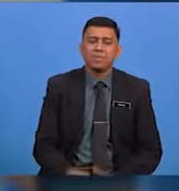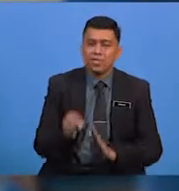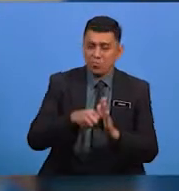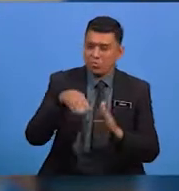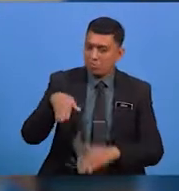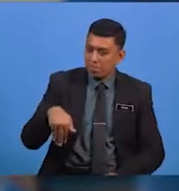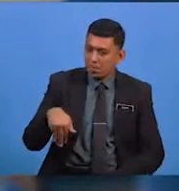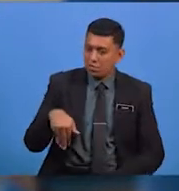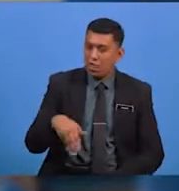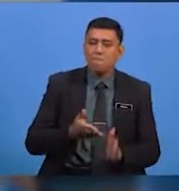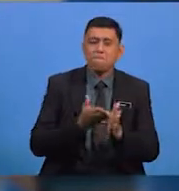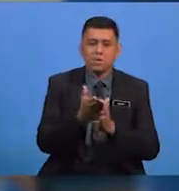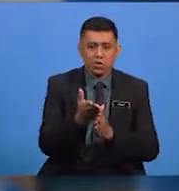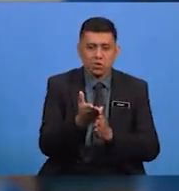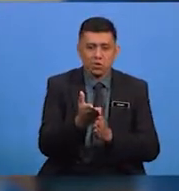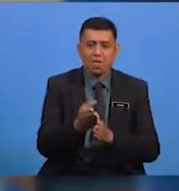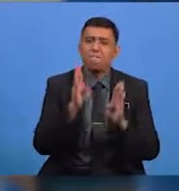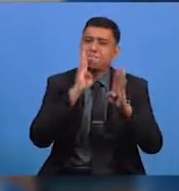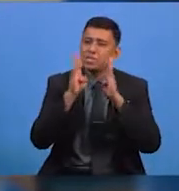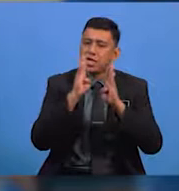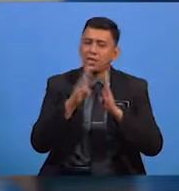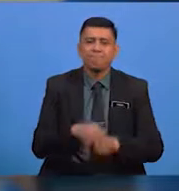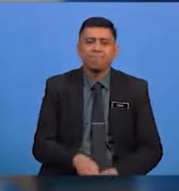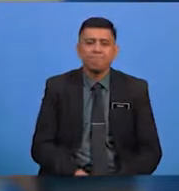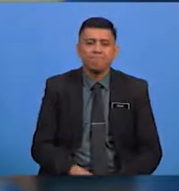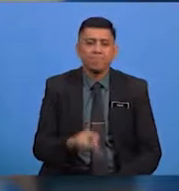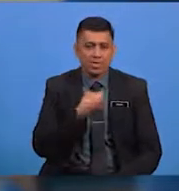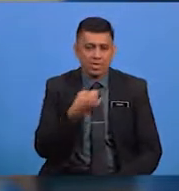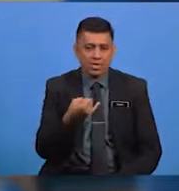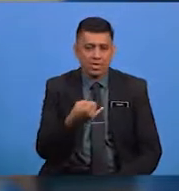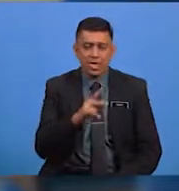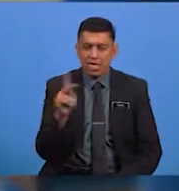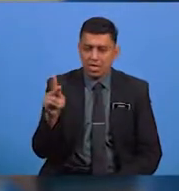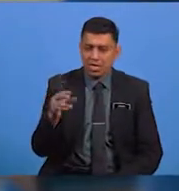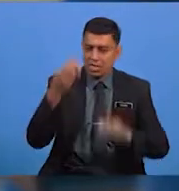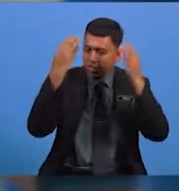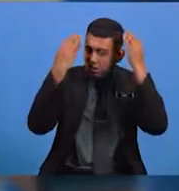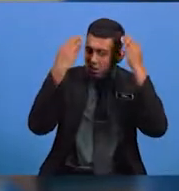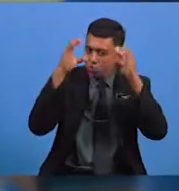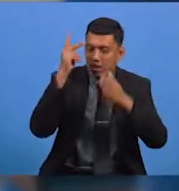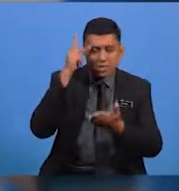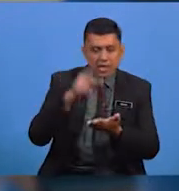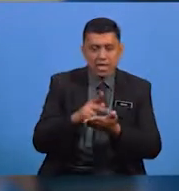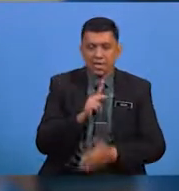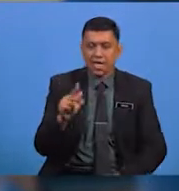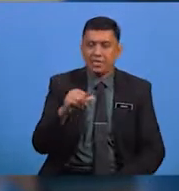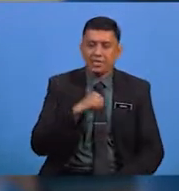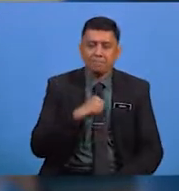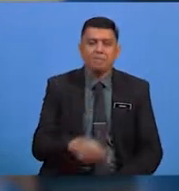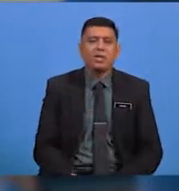Sebelum cikgu meneruskan bicara, izinkan cikgu memperkenalkan diri.